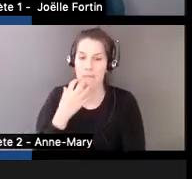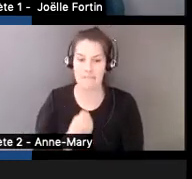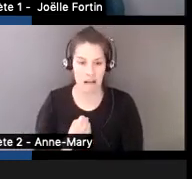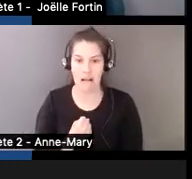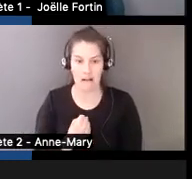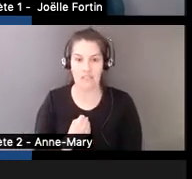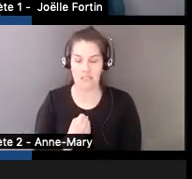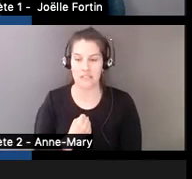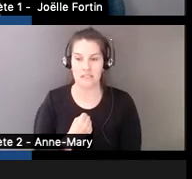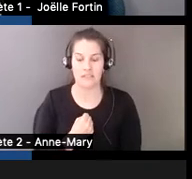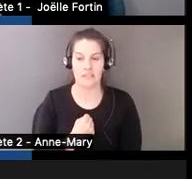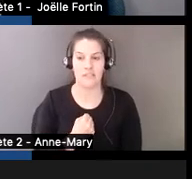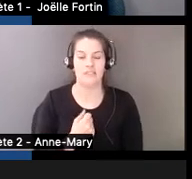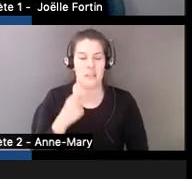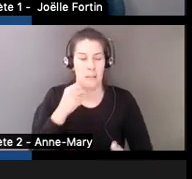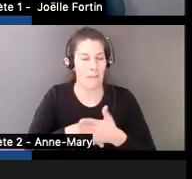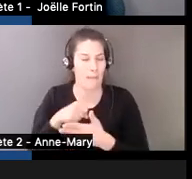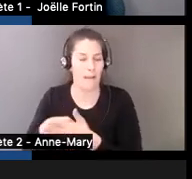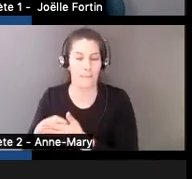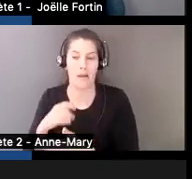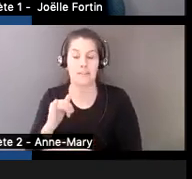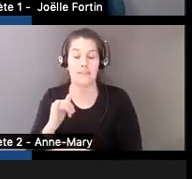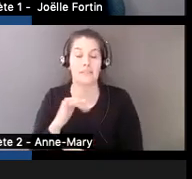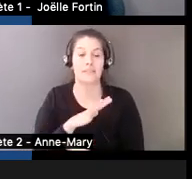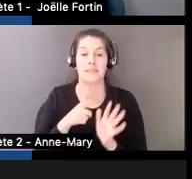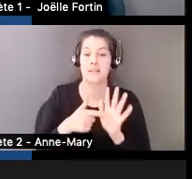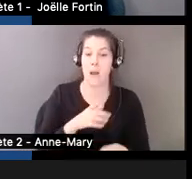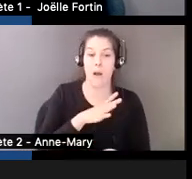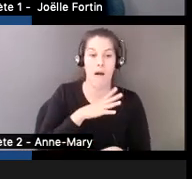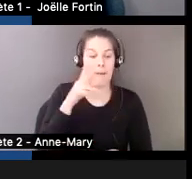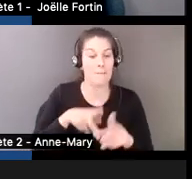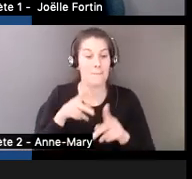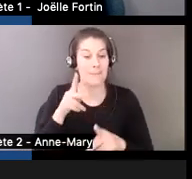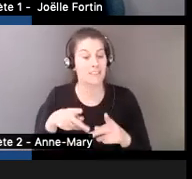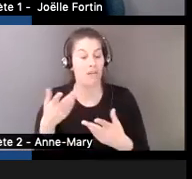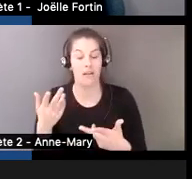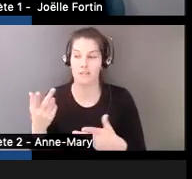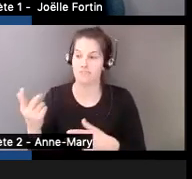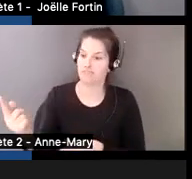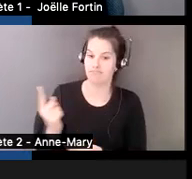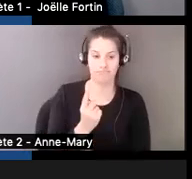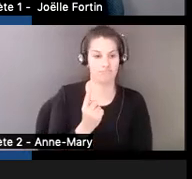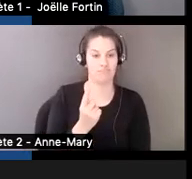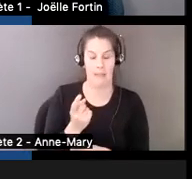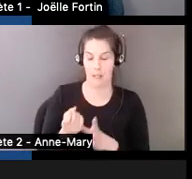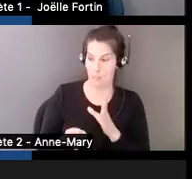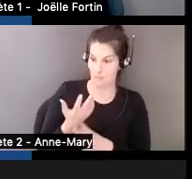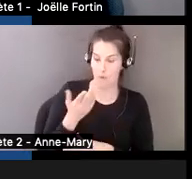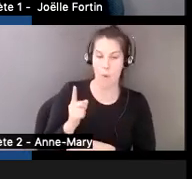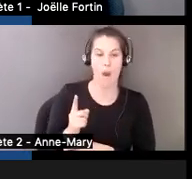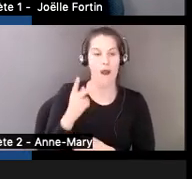résidences, puis vous avez quelqu'un nouvellement arrivé, puis 6 mois plus tard, vous voyez encore beaucoup de